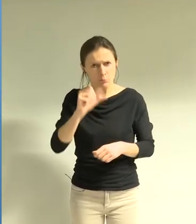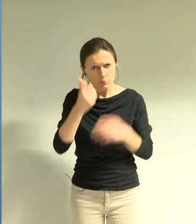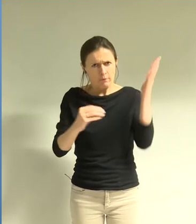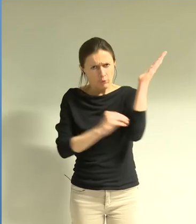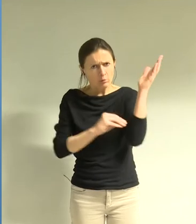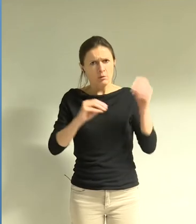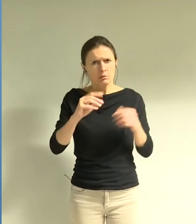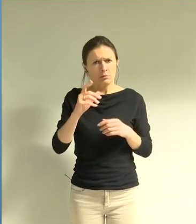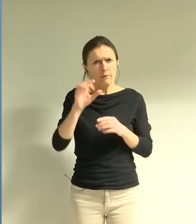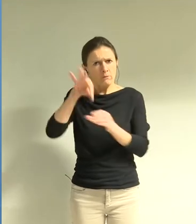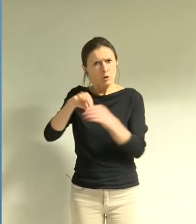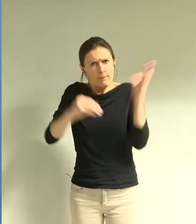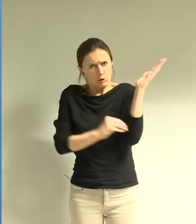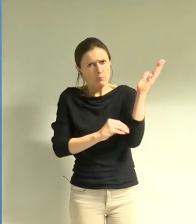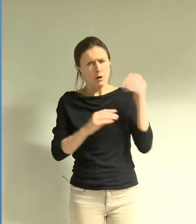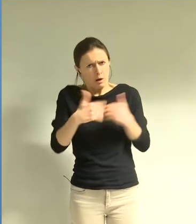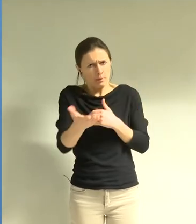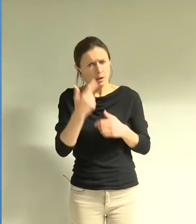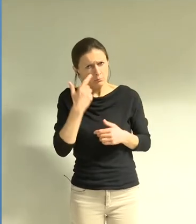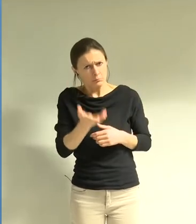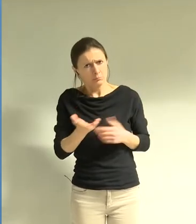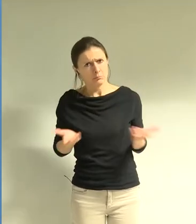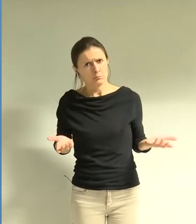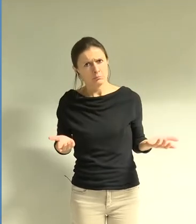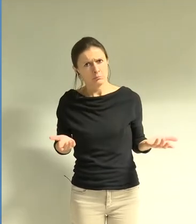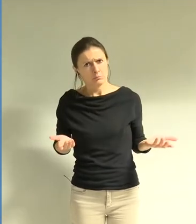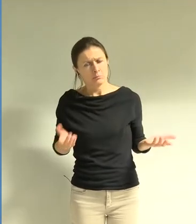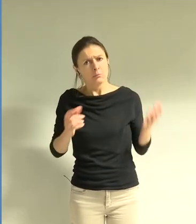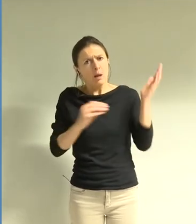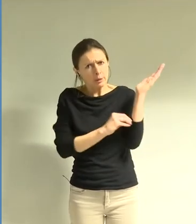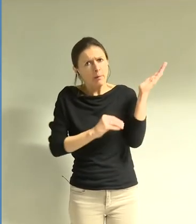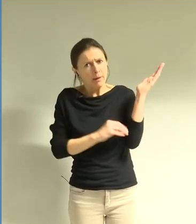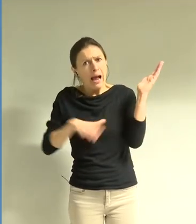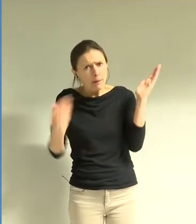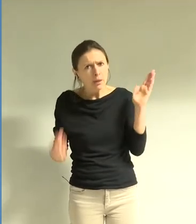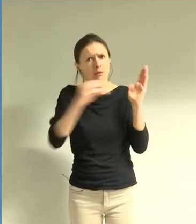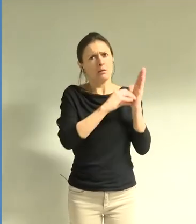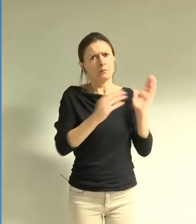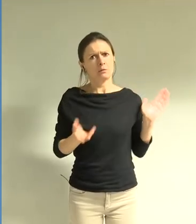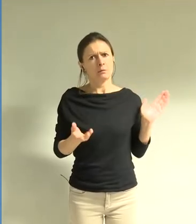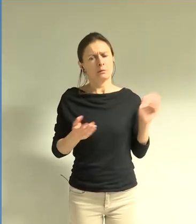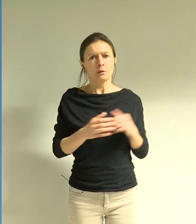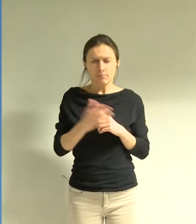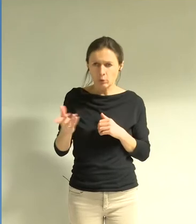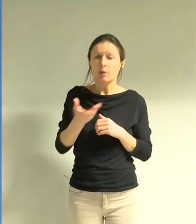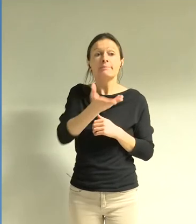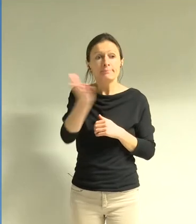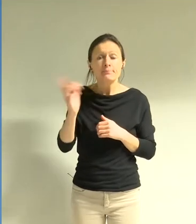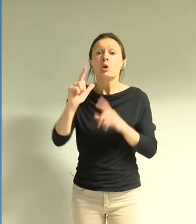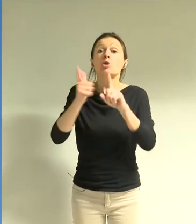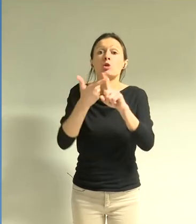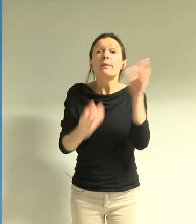après go donc je mets au voeu voix seconde